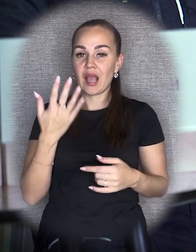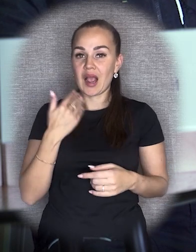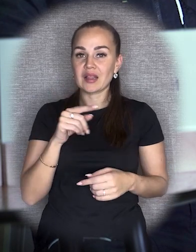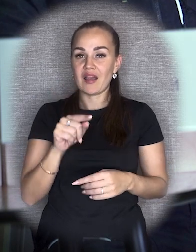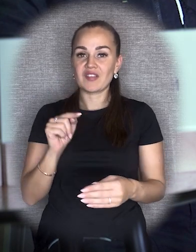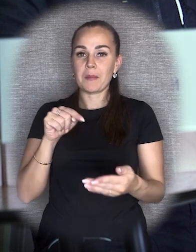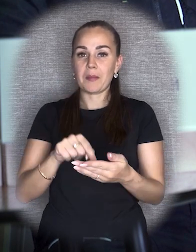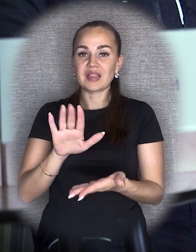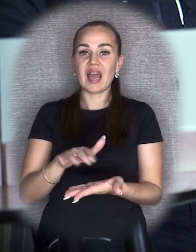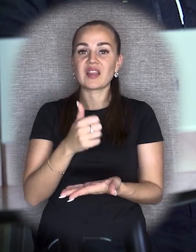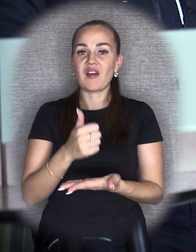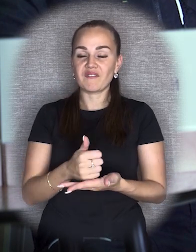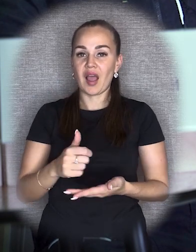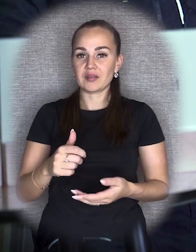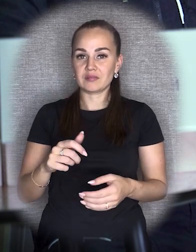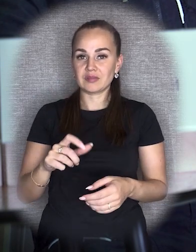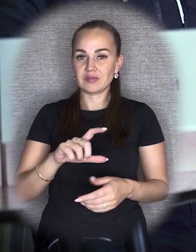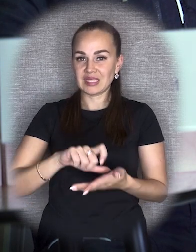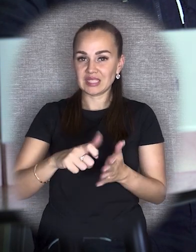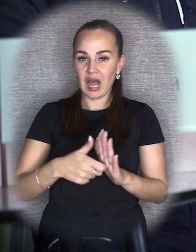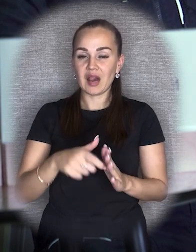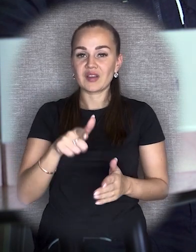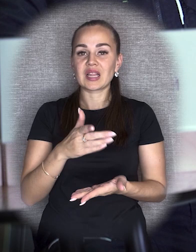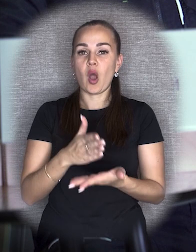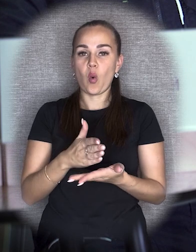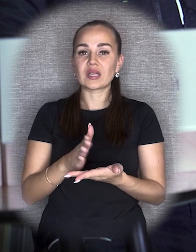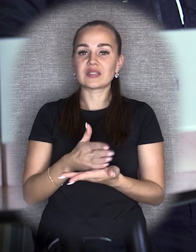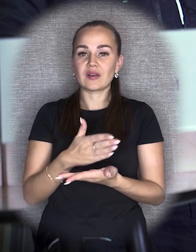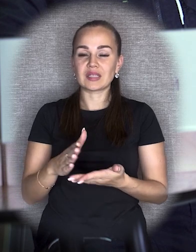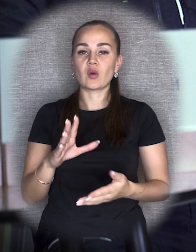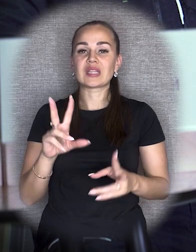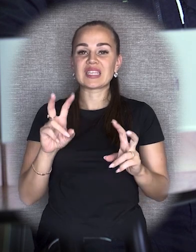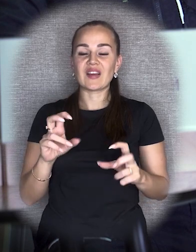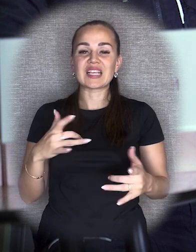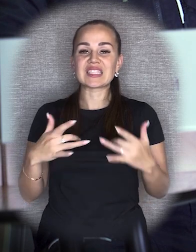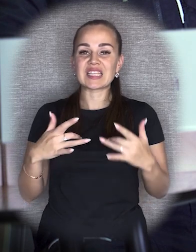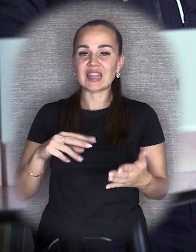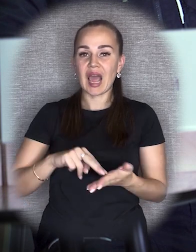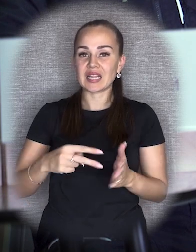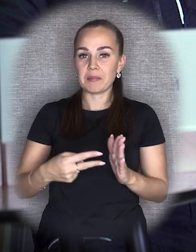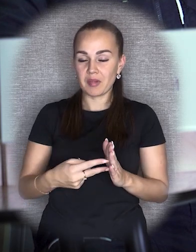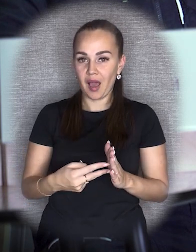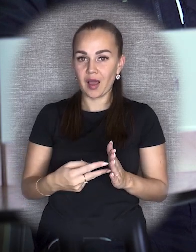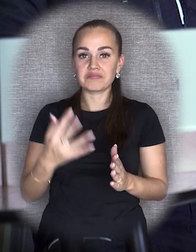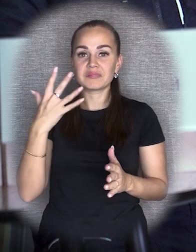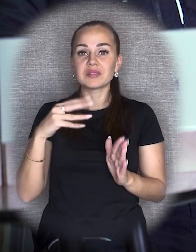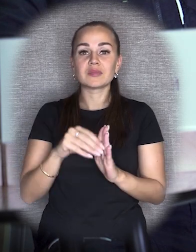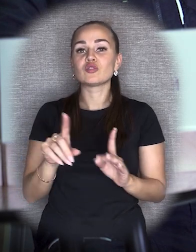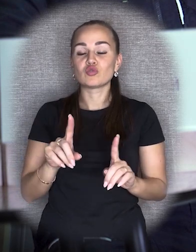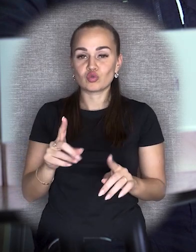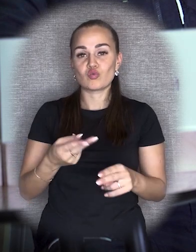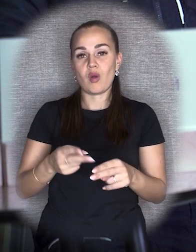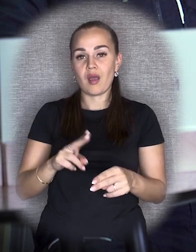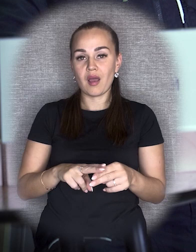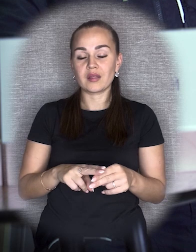попадаете в аванзал, вы находитесь в разделе, который называется «Сценарный план». И исходя из названия раздела,